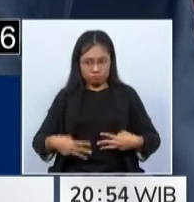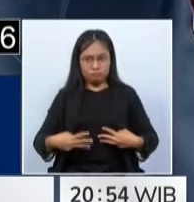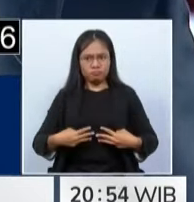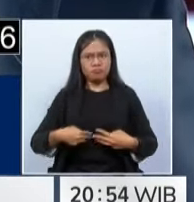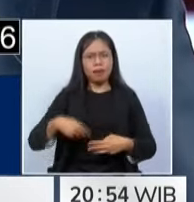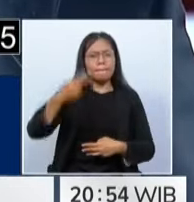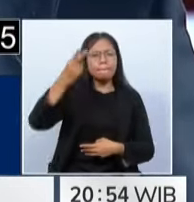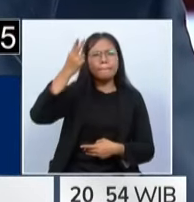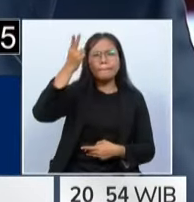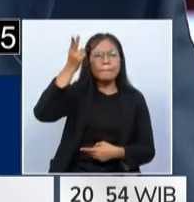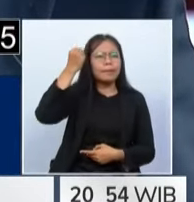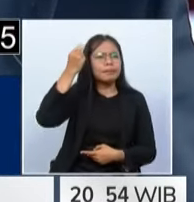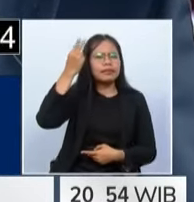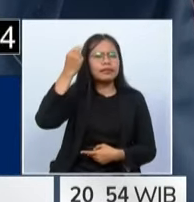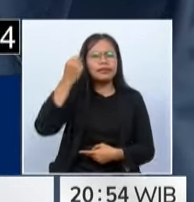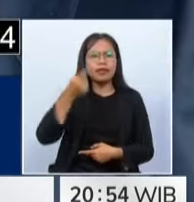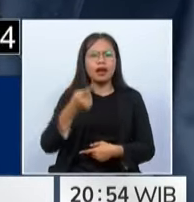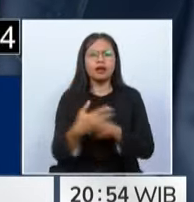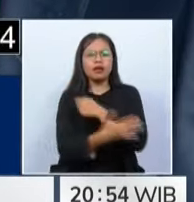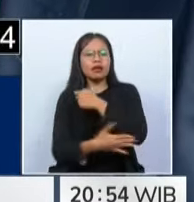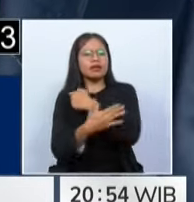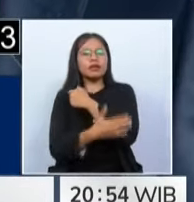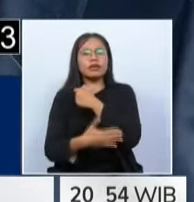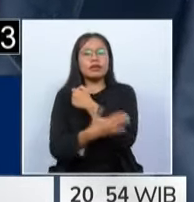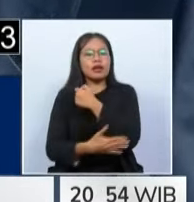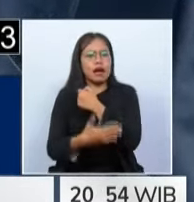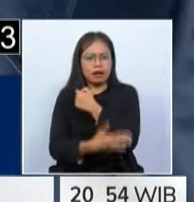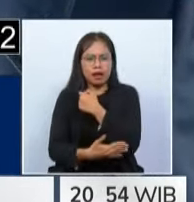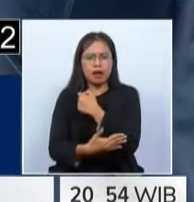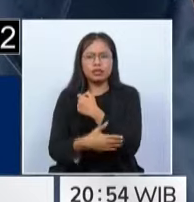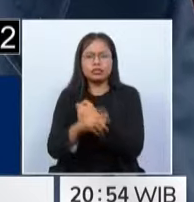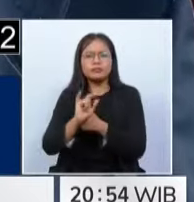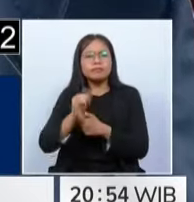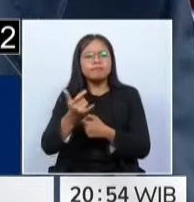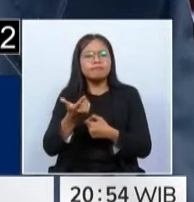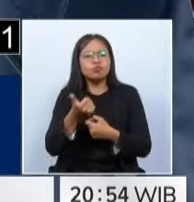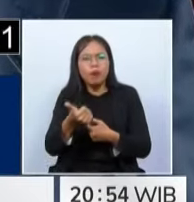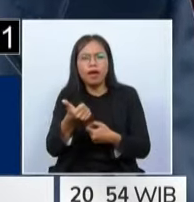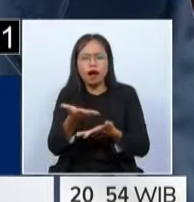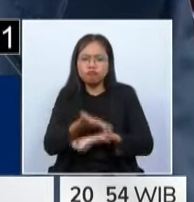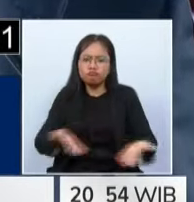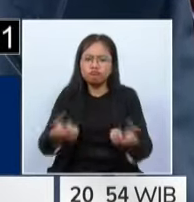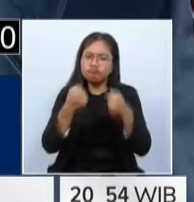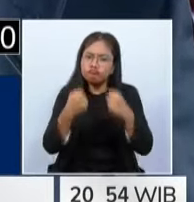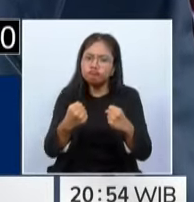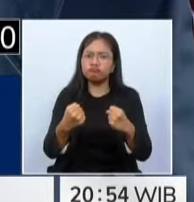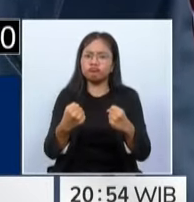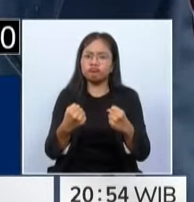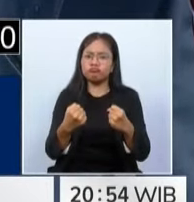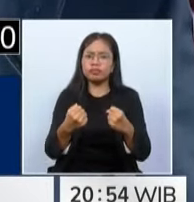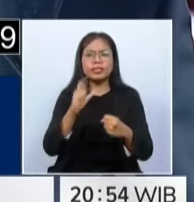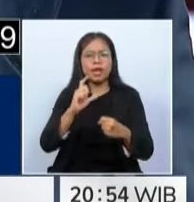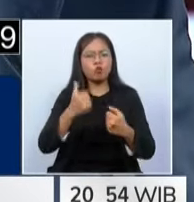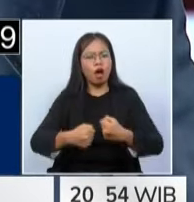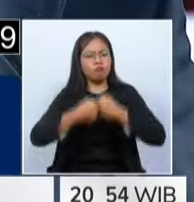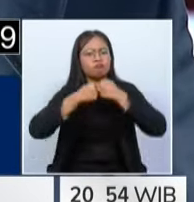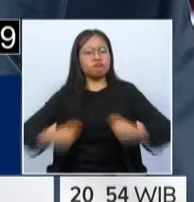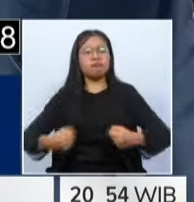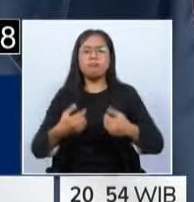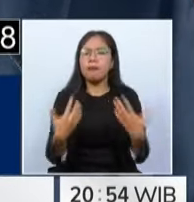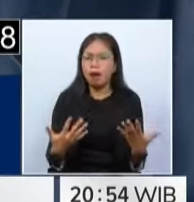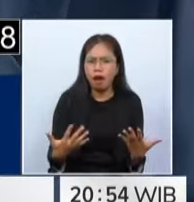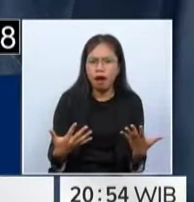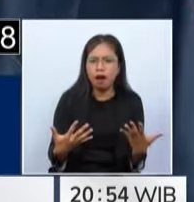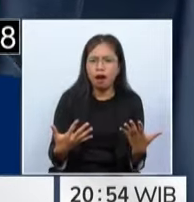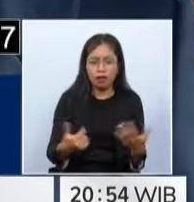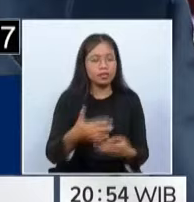dengan kemampuannya dalam menjaga pertahanan keamanan dan kedaulatan negara Terima